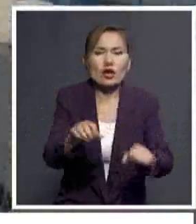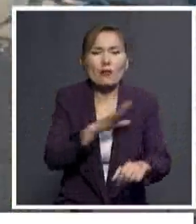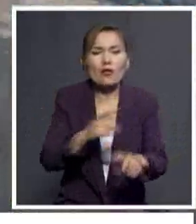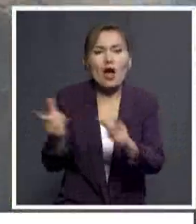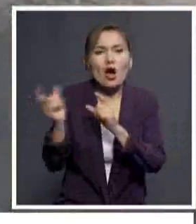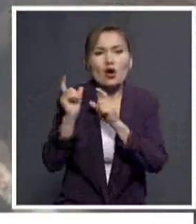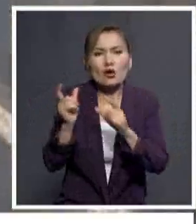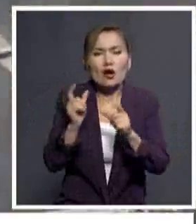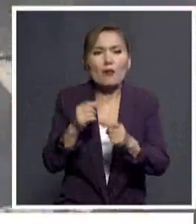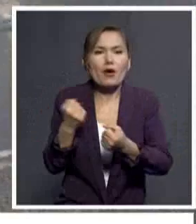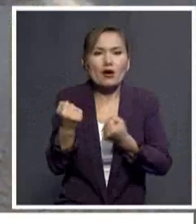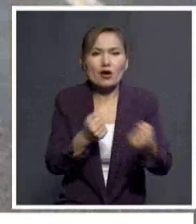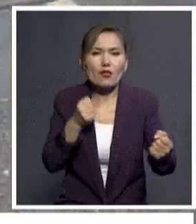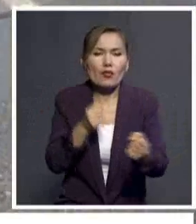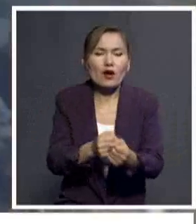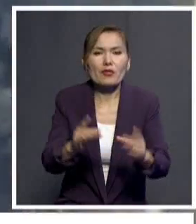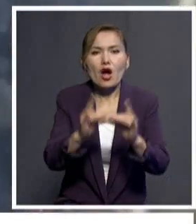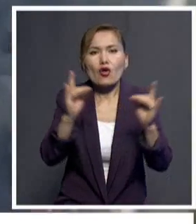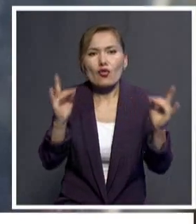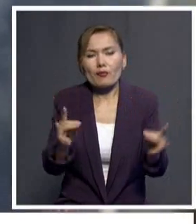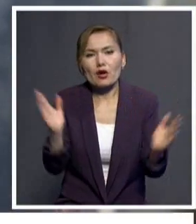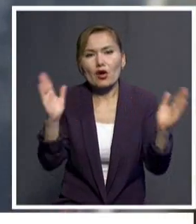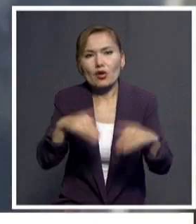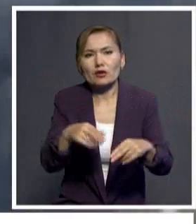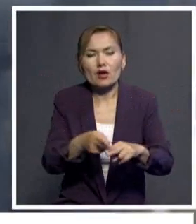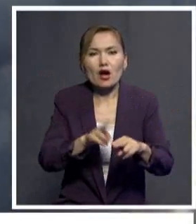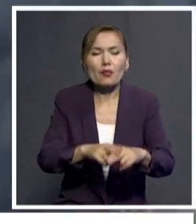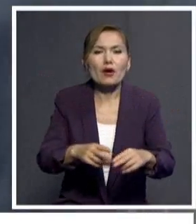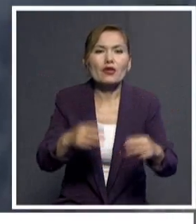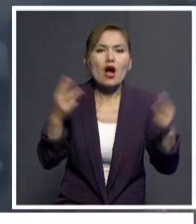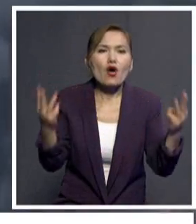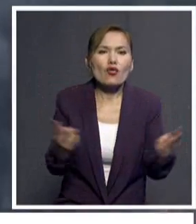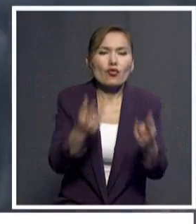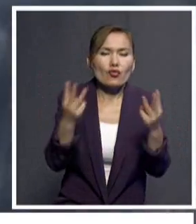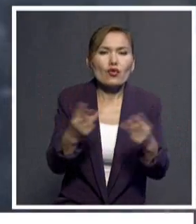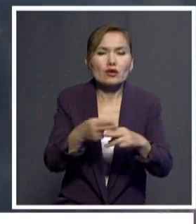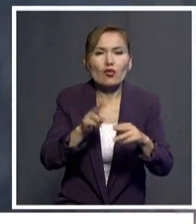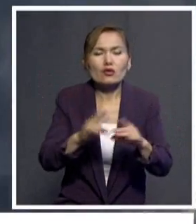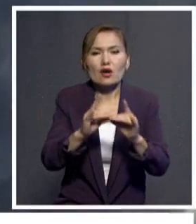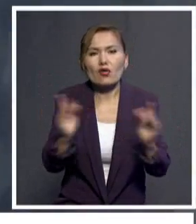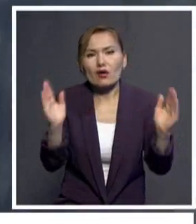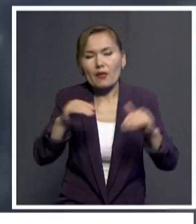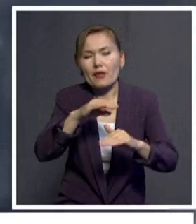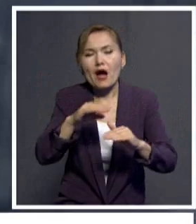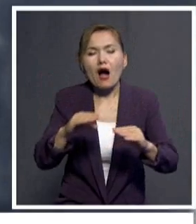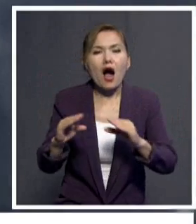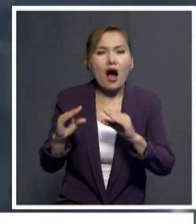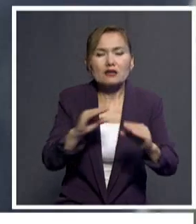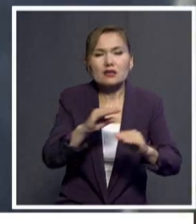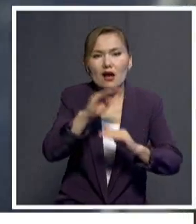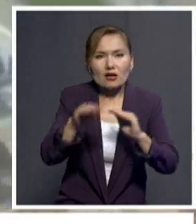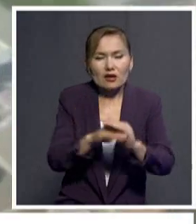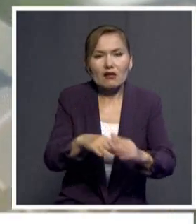көліктері соқтығысқан көпірдің бір бөлігі құлады. От көпірдің астындағы машиналар паркіне тарап, ондағы бірнеше жеңіл көлікте